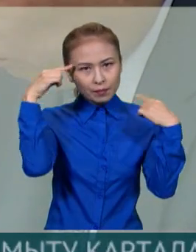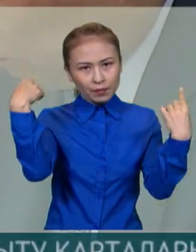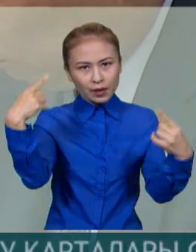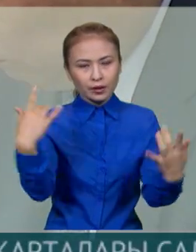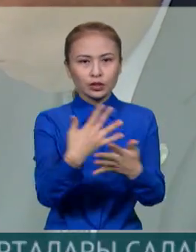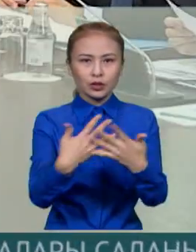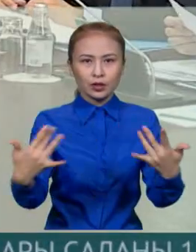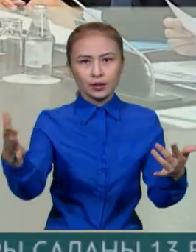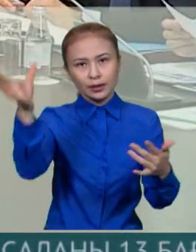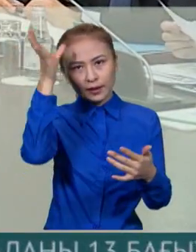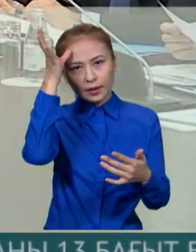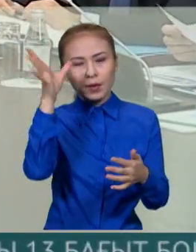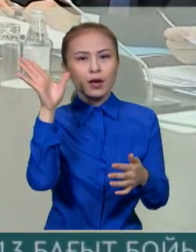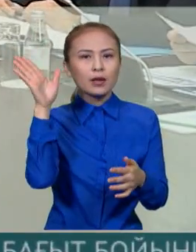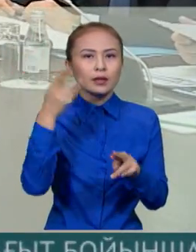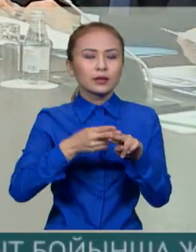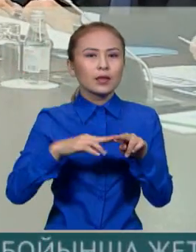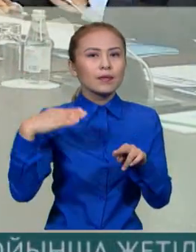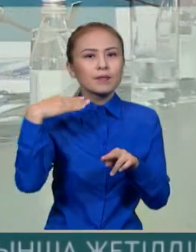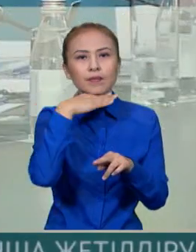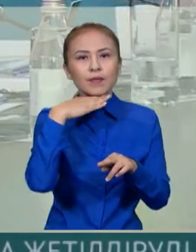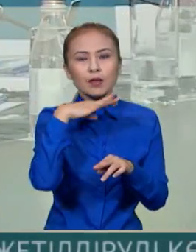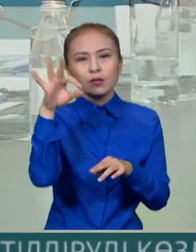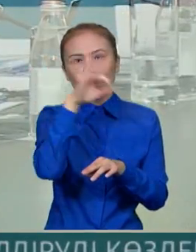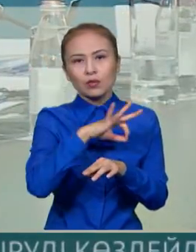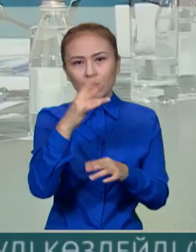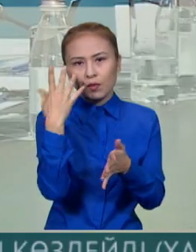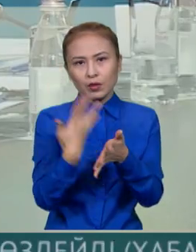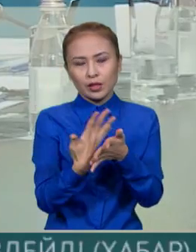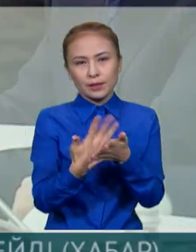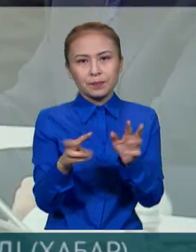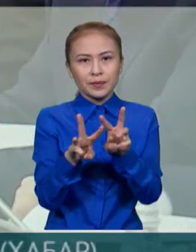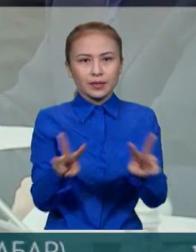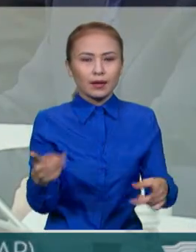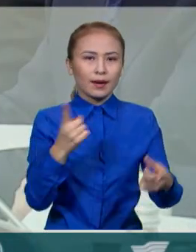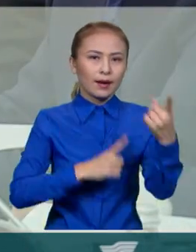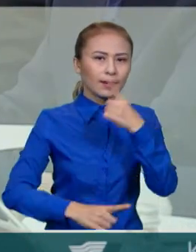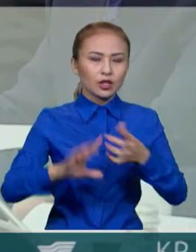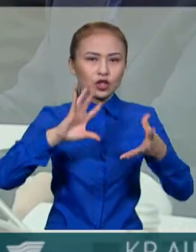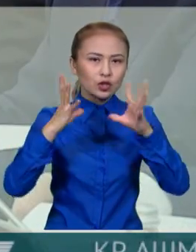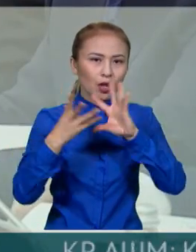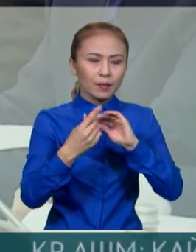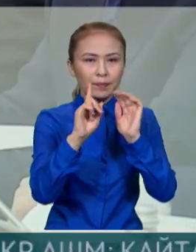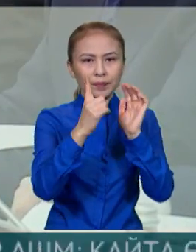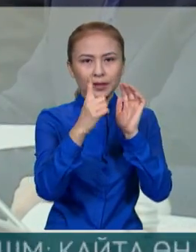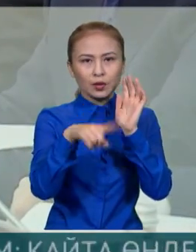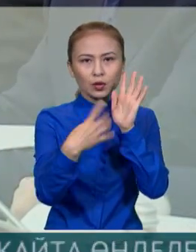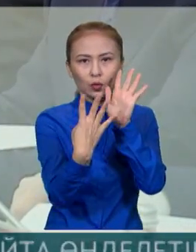шаруашылығы, аграрлық ғылым, сиыр еті өндірісі бойынша нақты шаралар көрсетілген. Министрлік қайта өңделетін өнімдердің жалпы